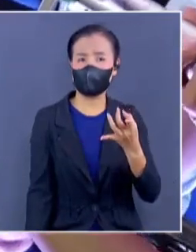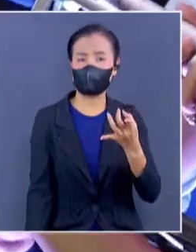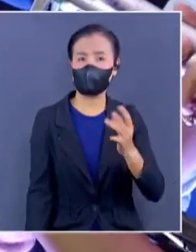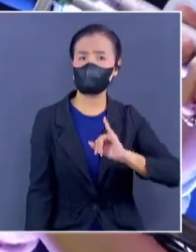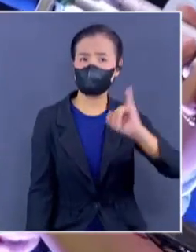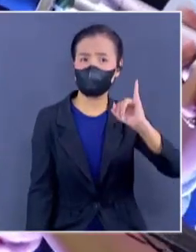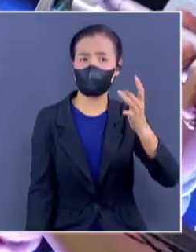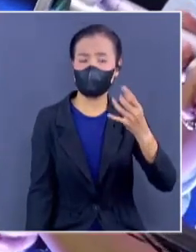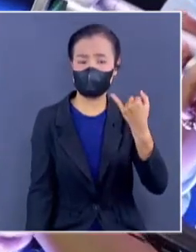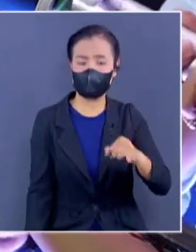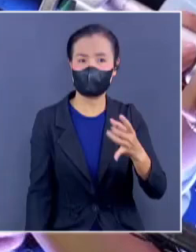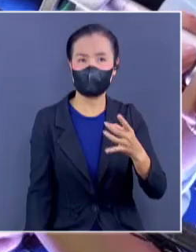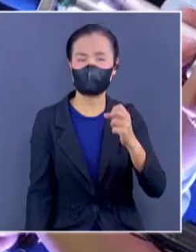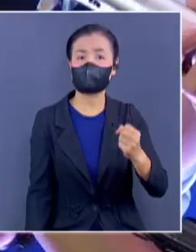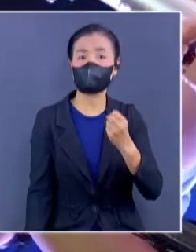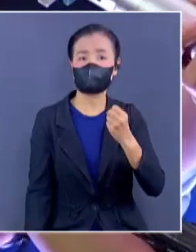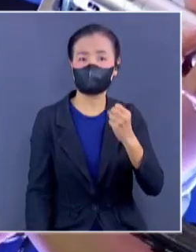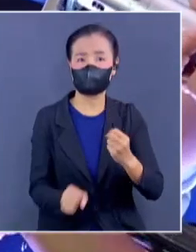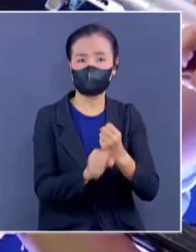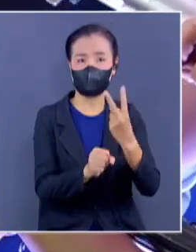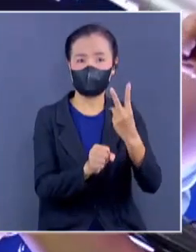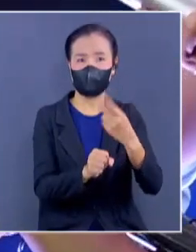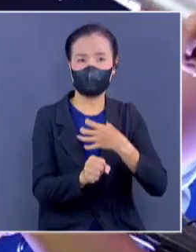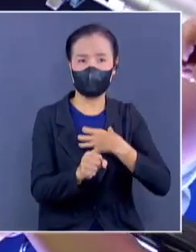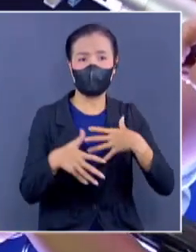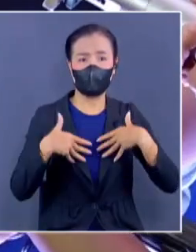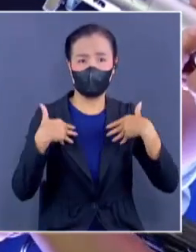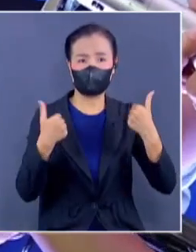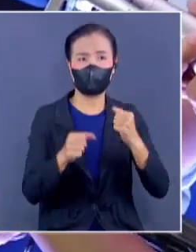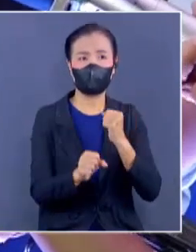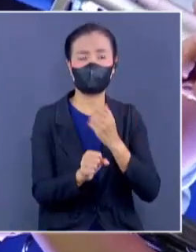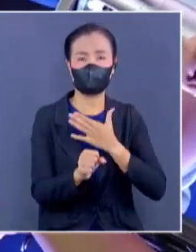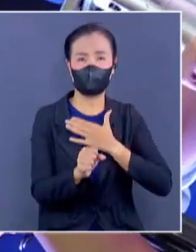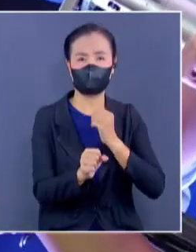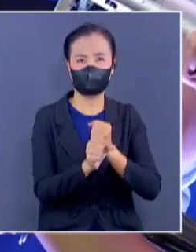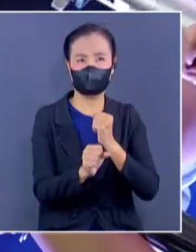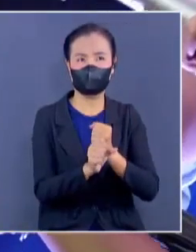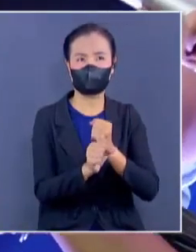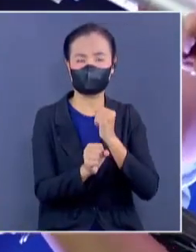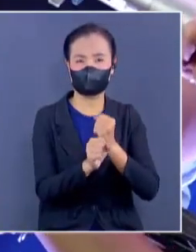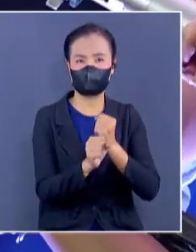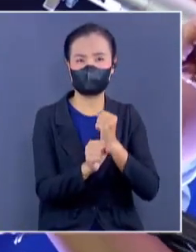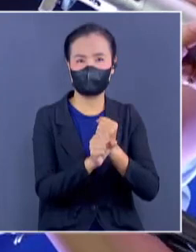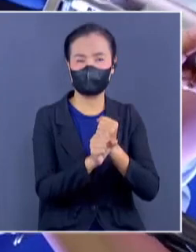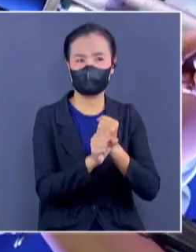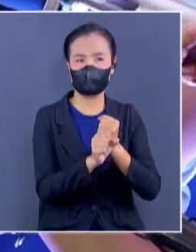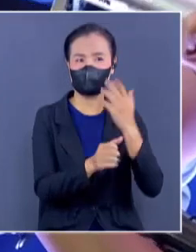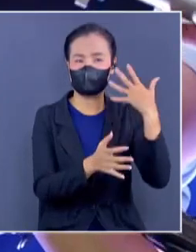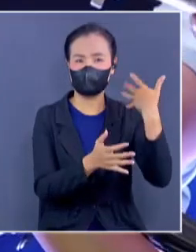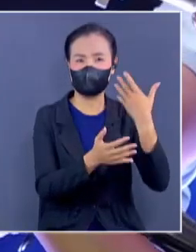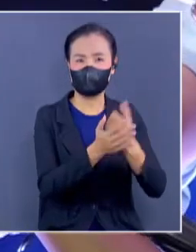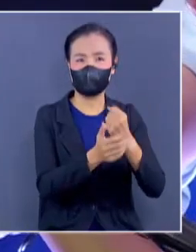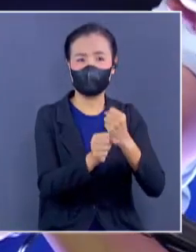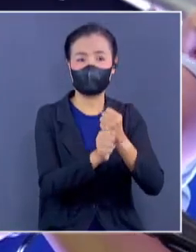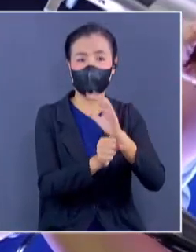2ปีแล้วครับคือก็อยากที่จะมีแต่ความสุขอะแล้วผมทำงานโหก็ถือว่าผ่านมา 5-6 ปีแล้ว